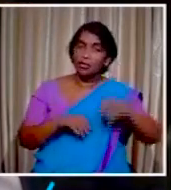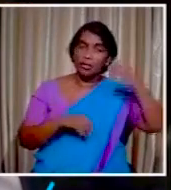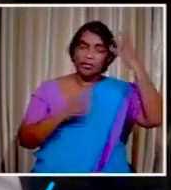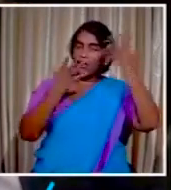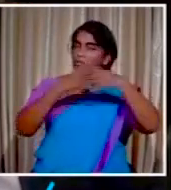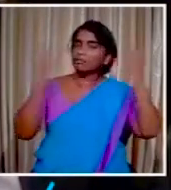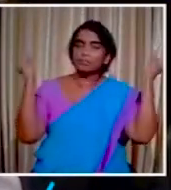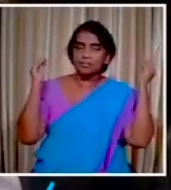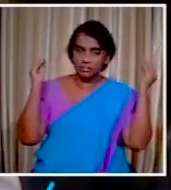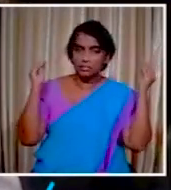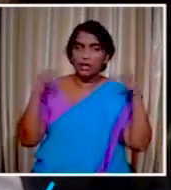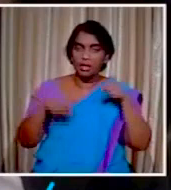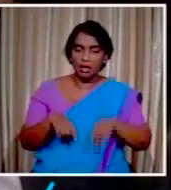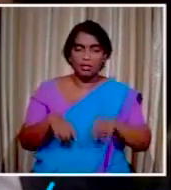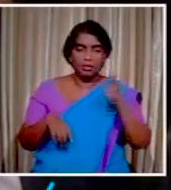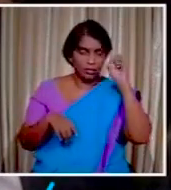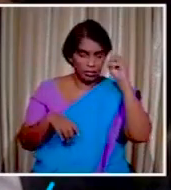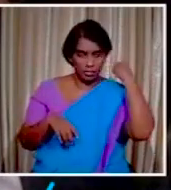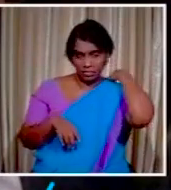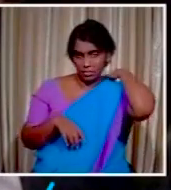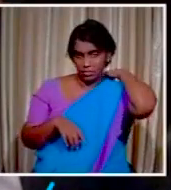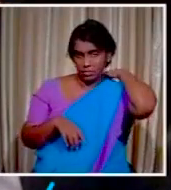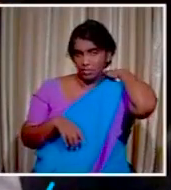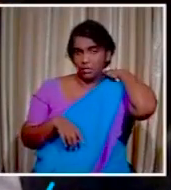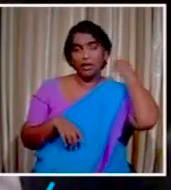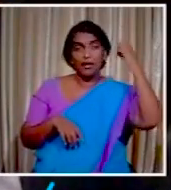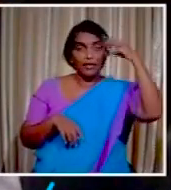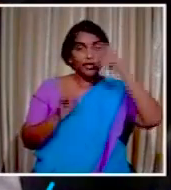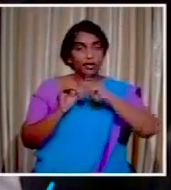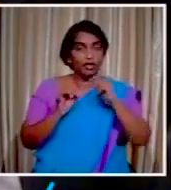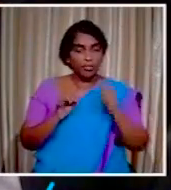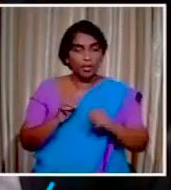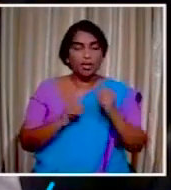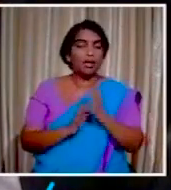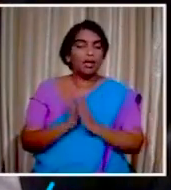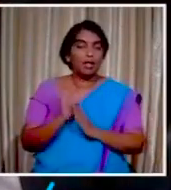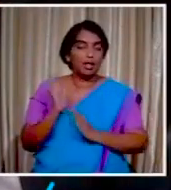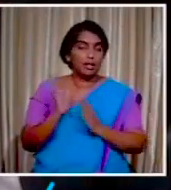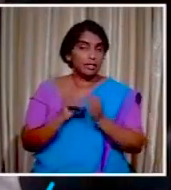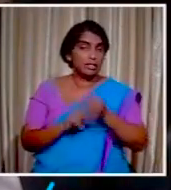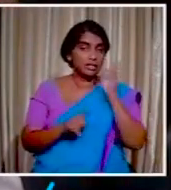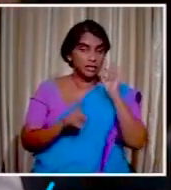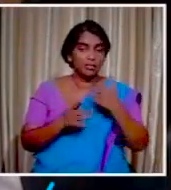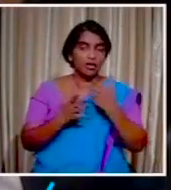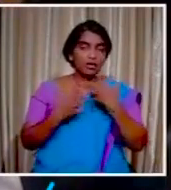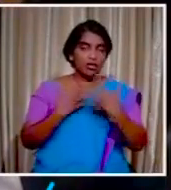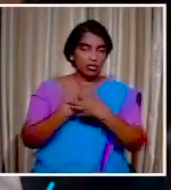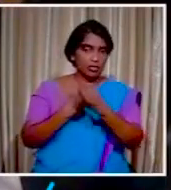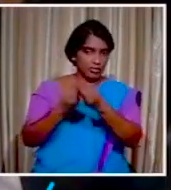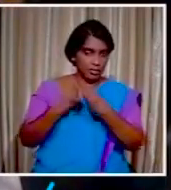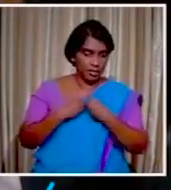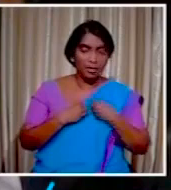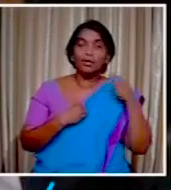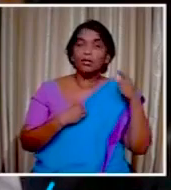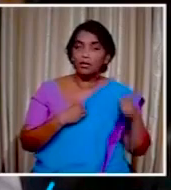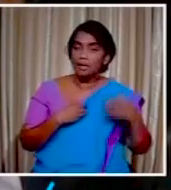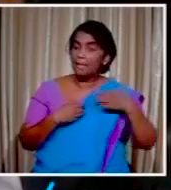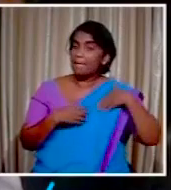කරා. දැන් මට අද උදෑසන විදුලි බල මණ්ඩලයේ සභාපතිතුමා ලිපියක් මටත් පිටපත් කරලා තියෙනවා. ඒ